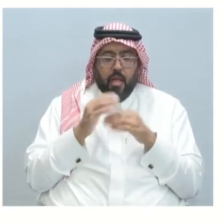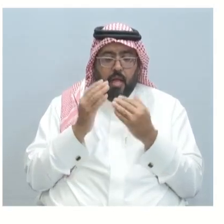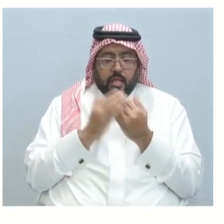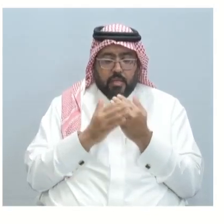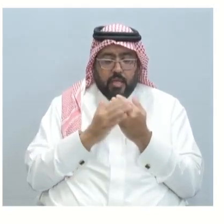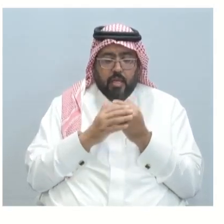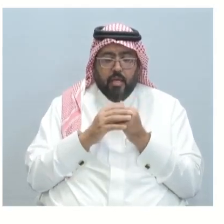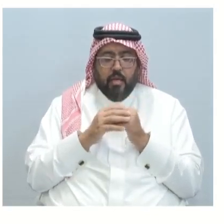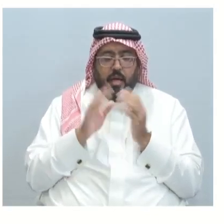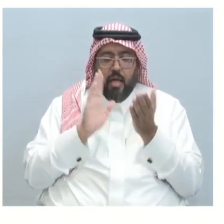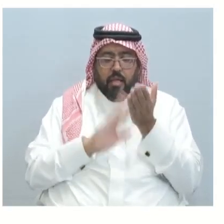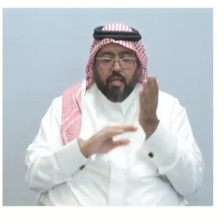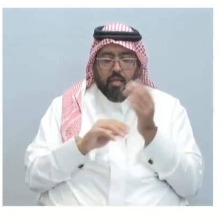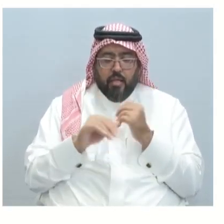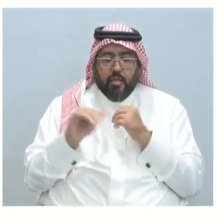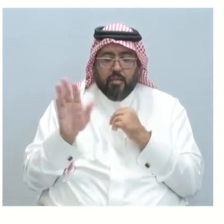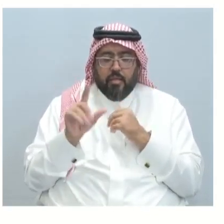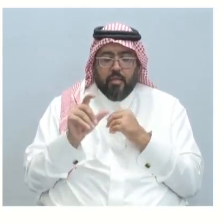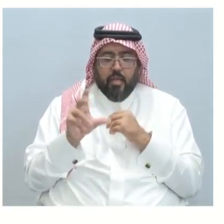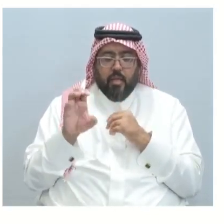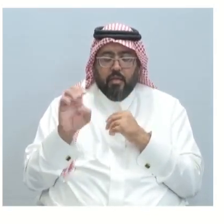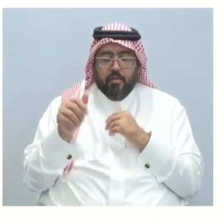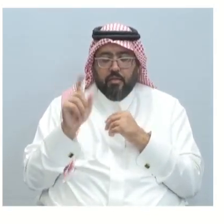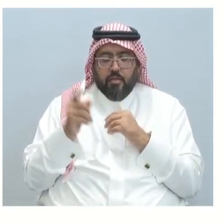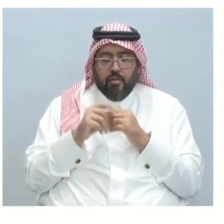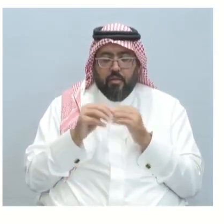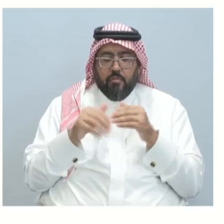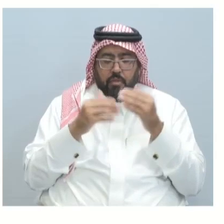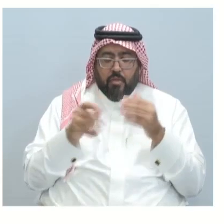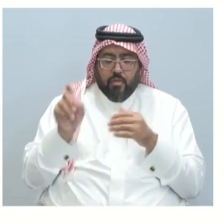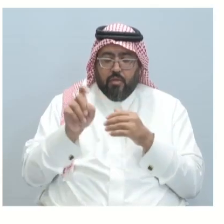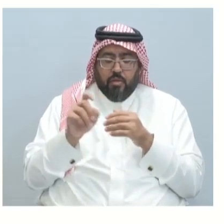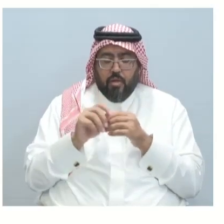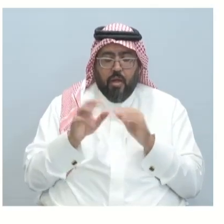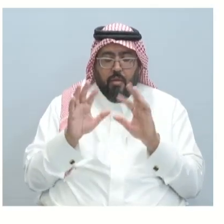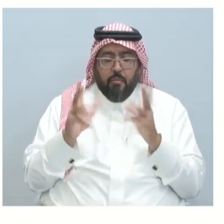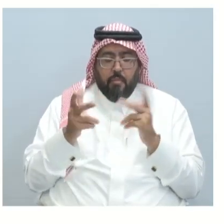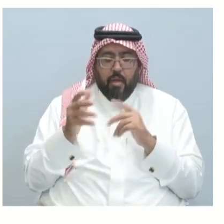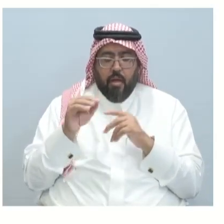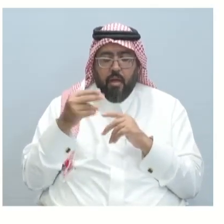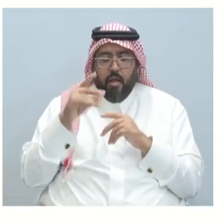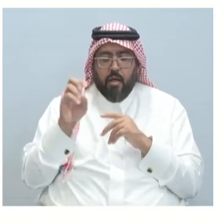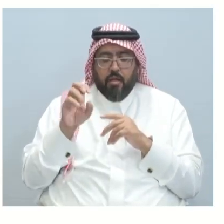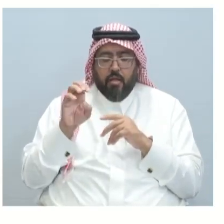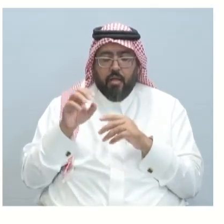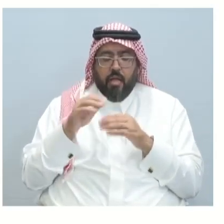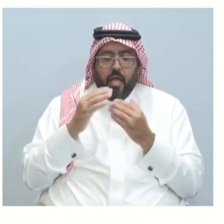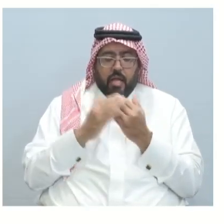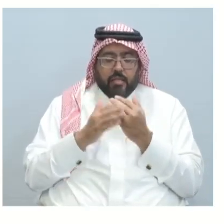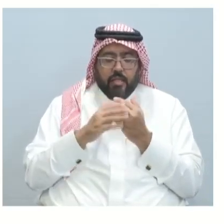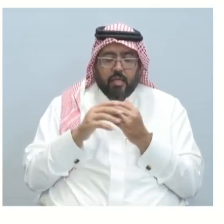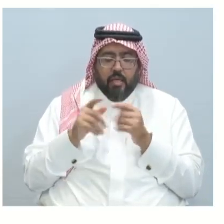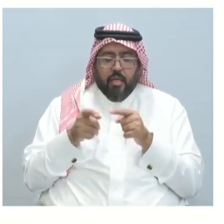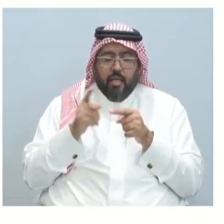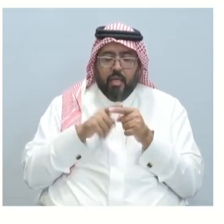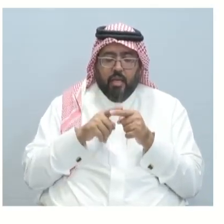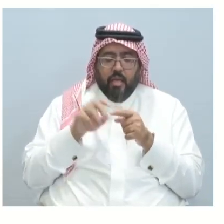وخطوره وخطوره الاساءه الى الجار بعد ذلك السؤال الاخر ما علاقه الاحسان الى الجار بالايمان ما العلاقه بين